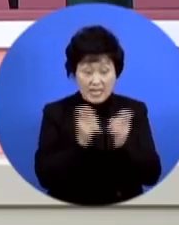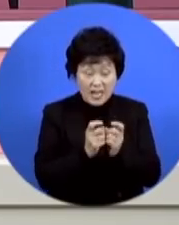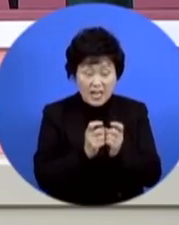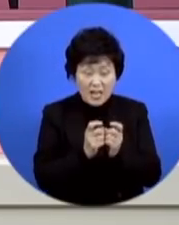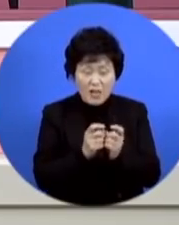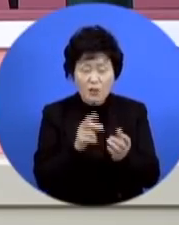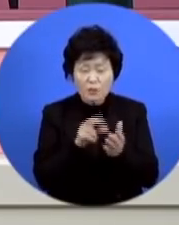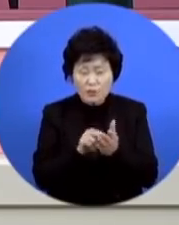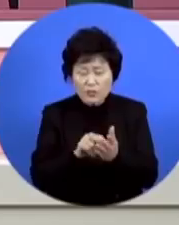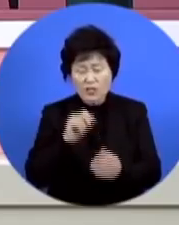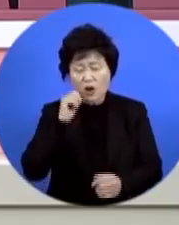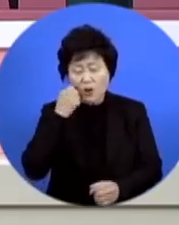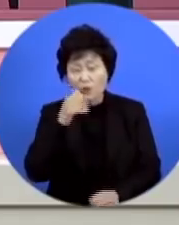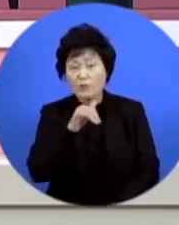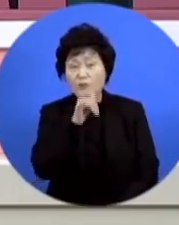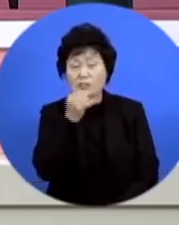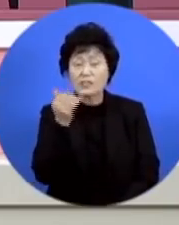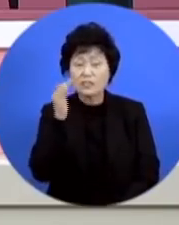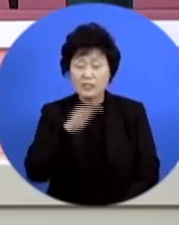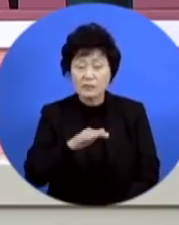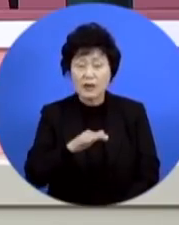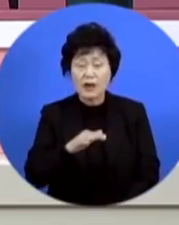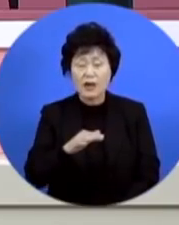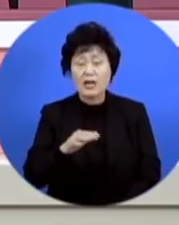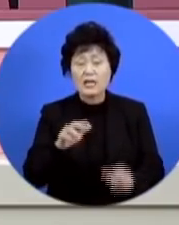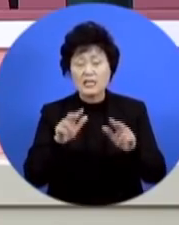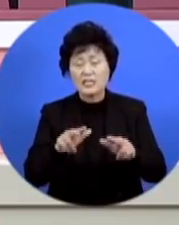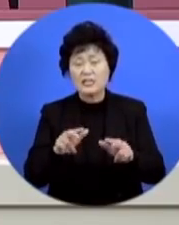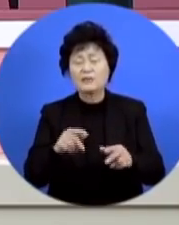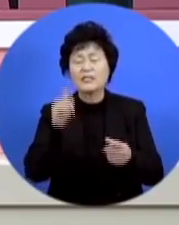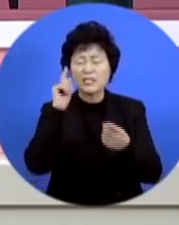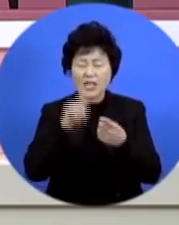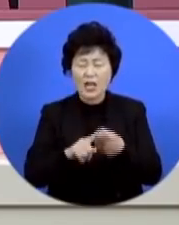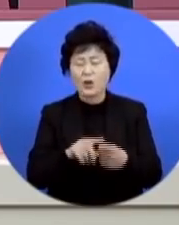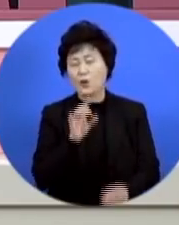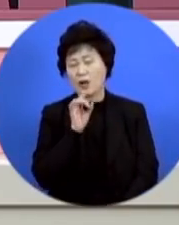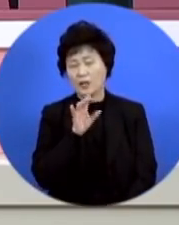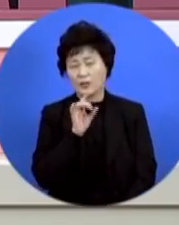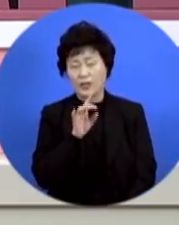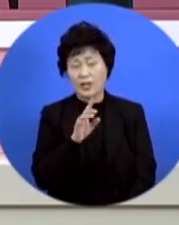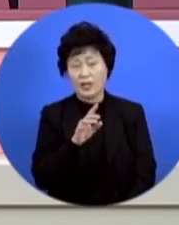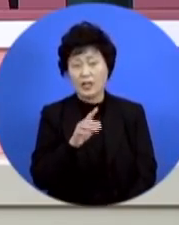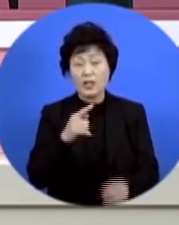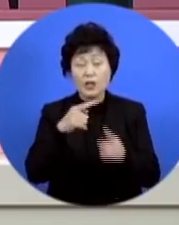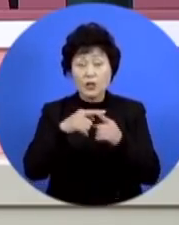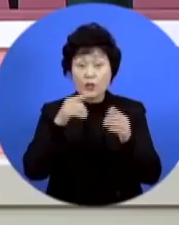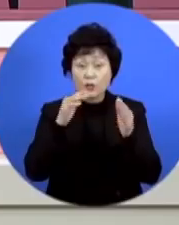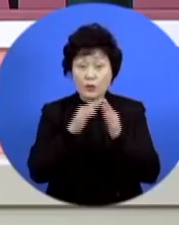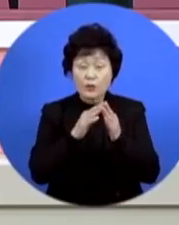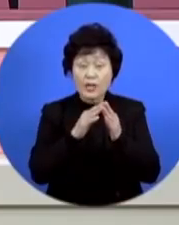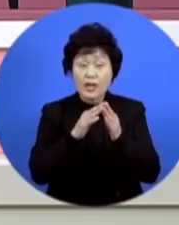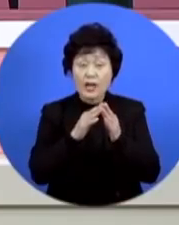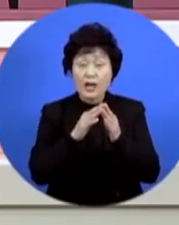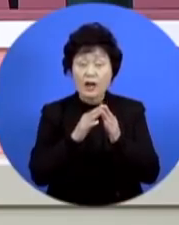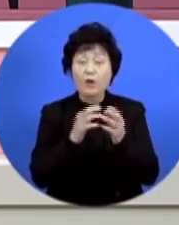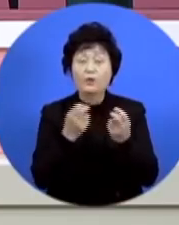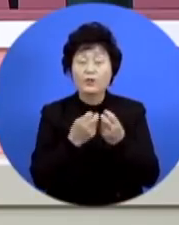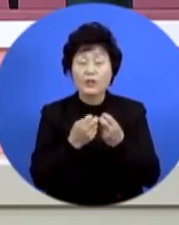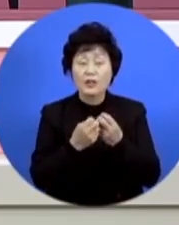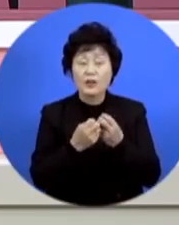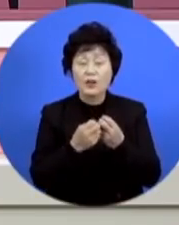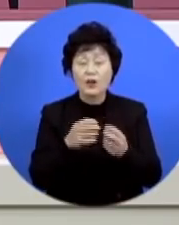가면 안 될 것 같아요. 맞아요. 그래서 정말 교회가 저는 그래서 김중건 목사님이 좀 아들처럼 저를 아껴주셨는데